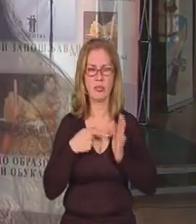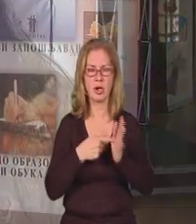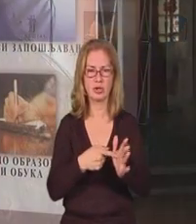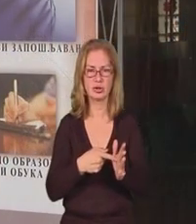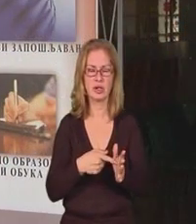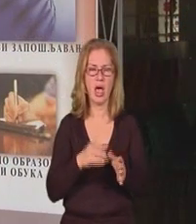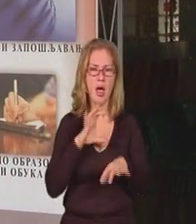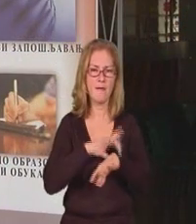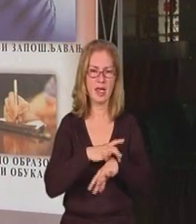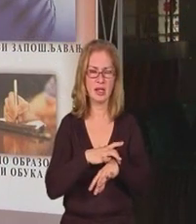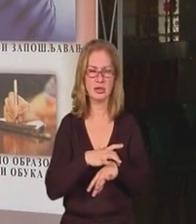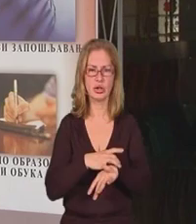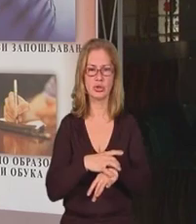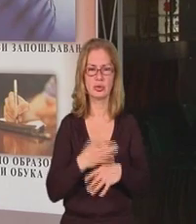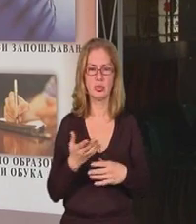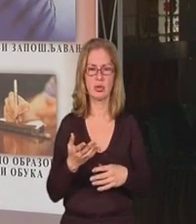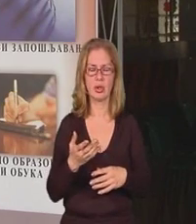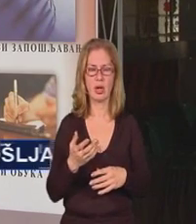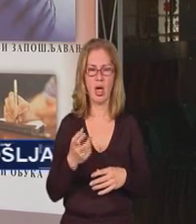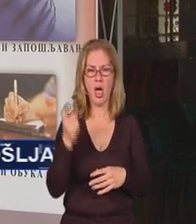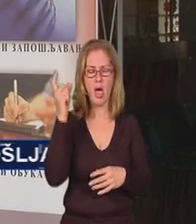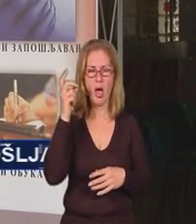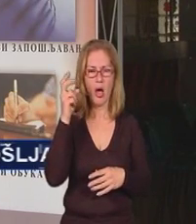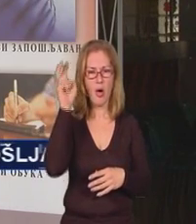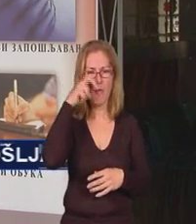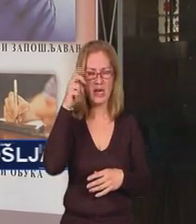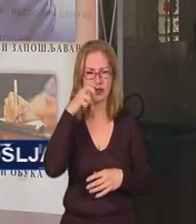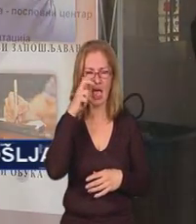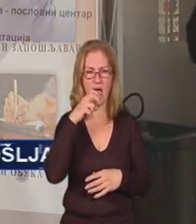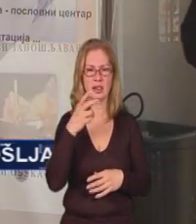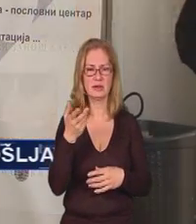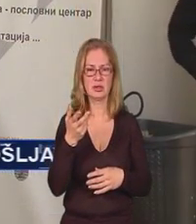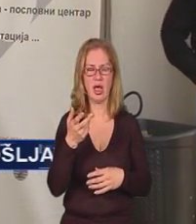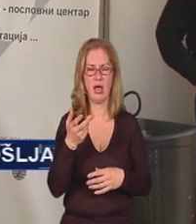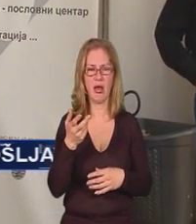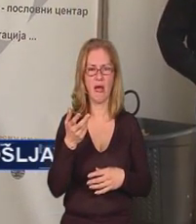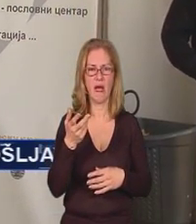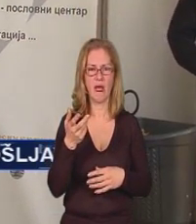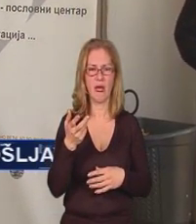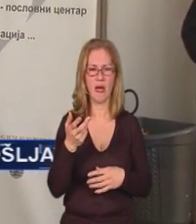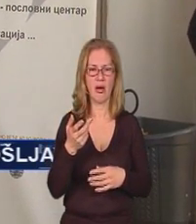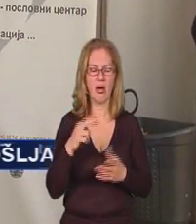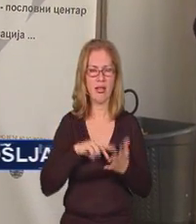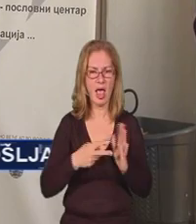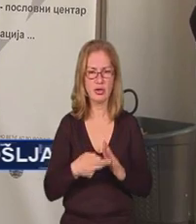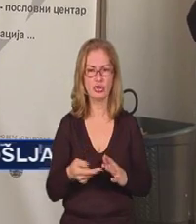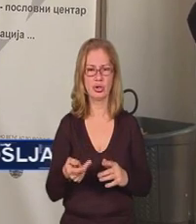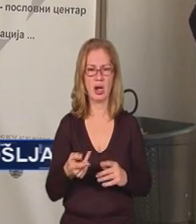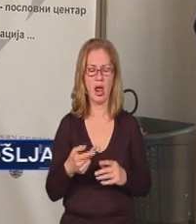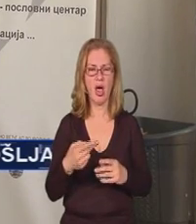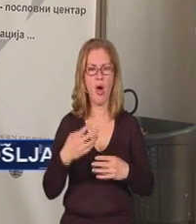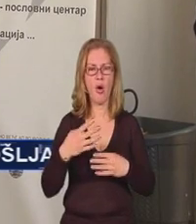za medicinsku struku, komercijaliste, tehničare. Najviše očekujemo zapošljavanje